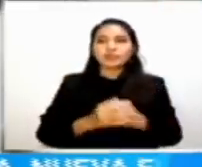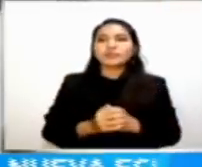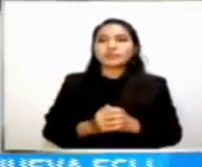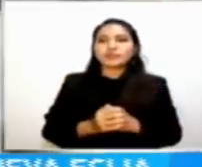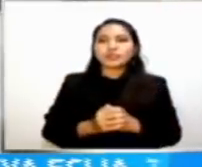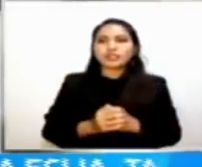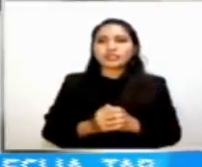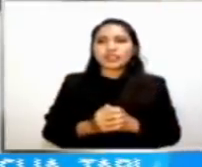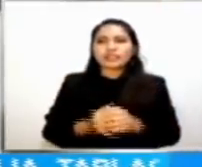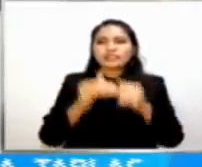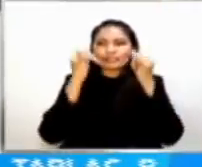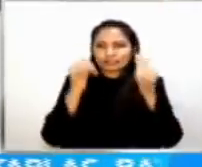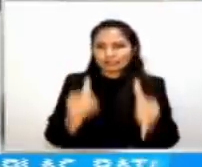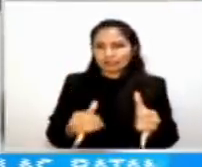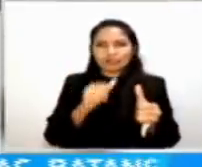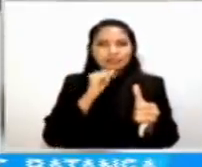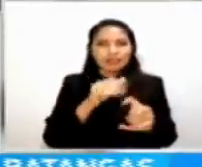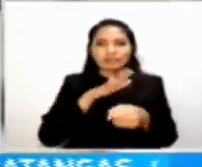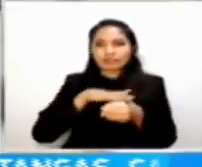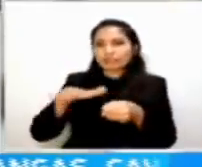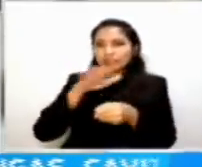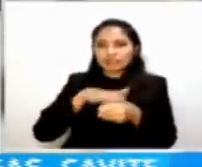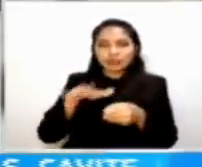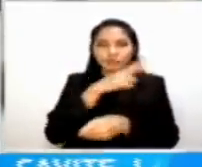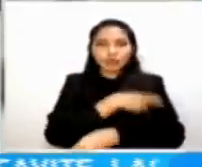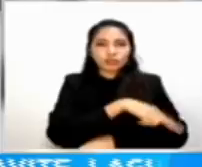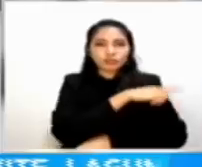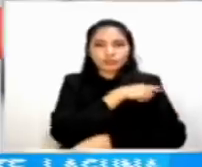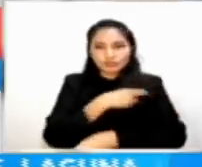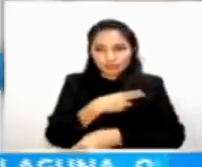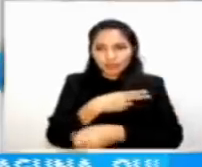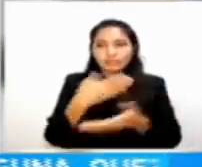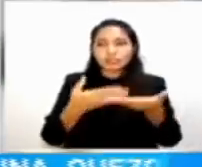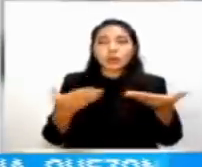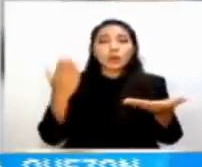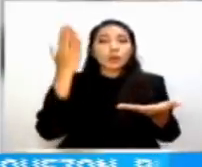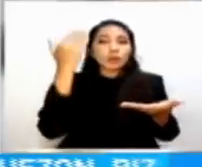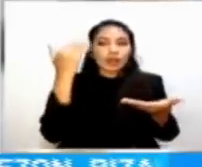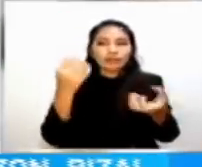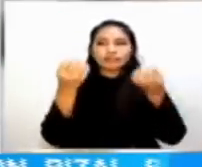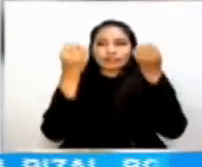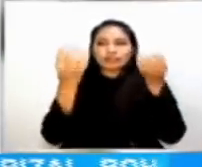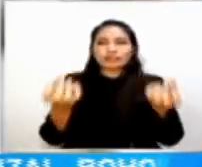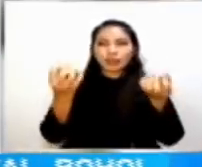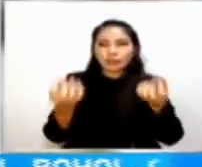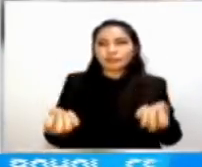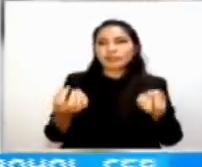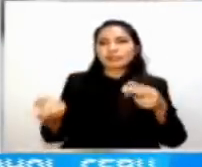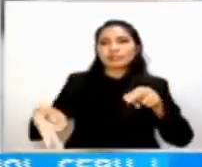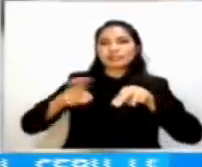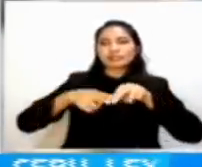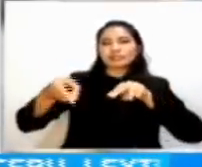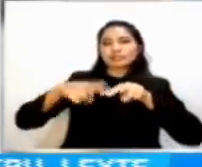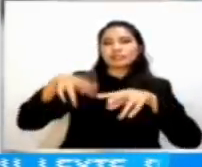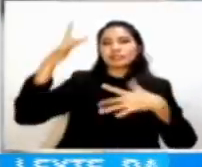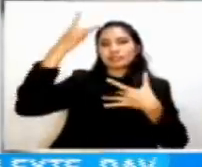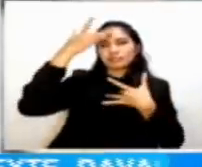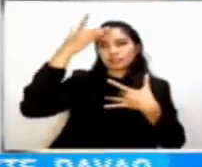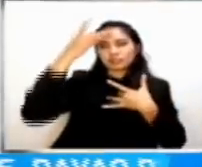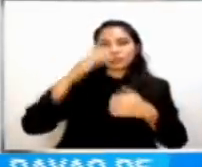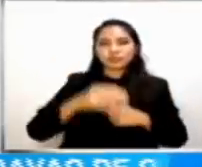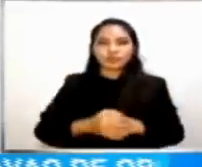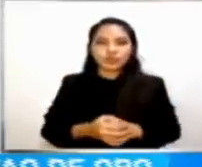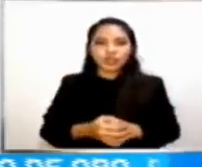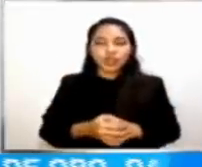yan sapat. Dahil mabilis ang pagtaas ng bilang ng mga dapat gamutin. So, yung mga nurses sa non-COVID namin, na ililipat namin.